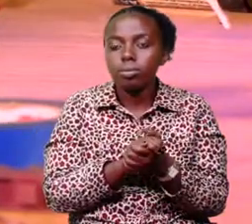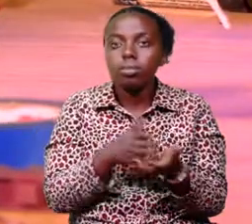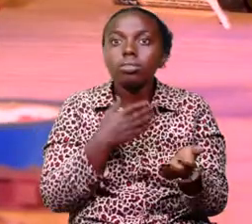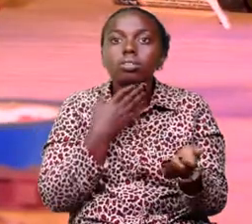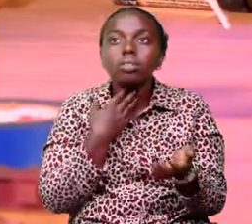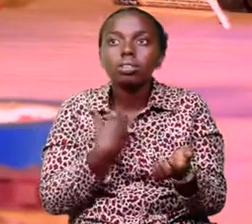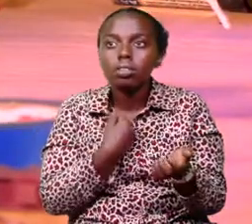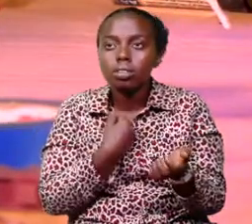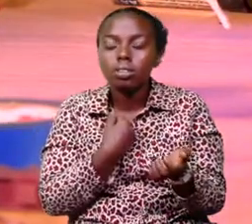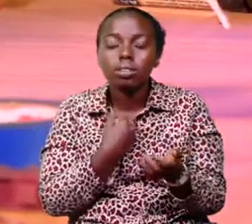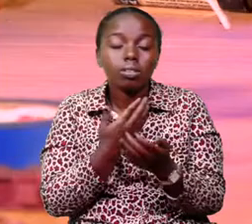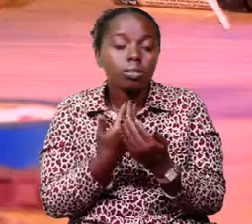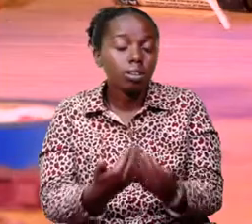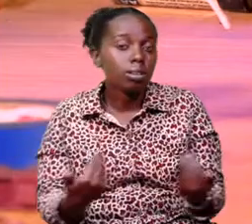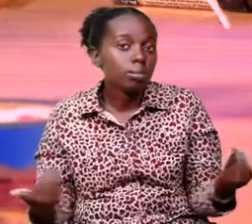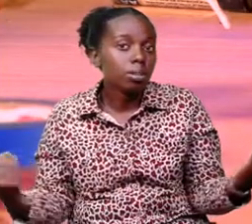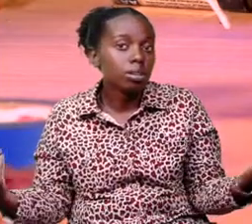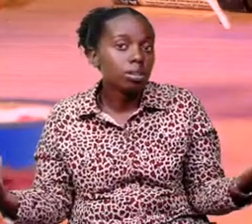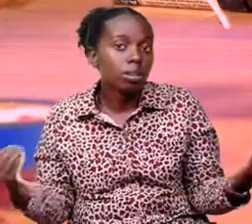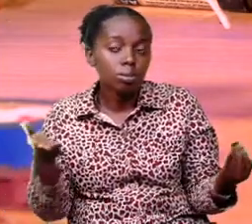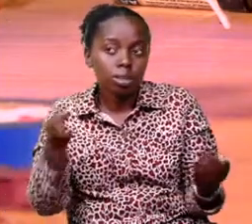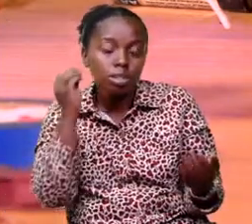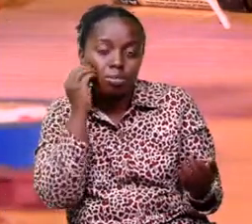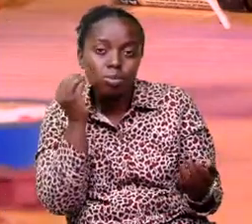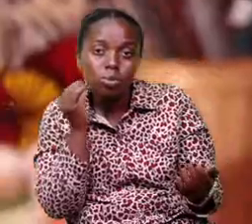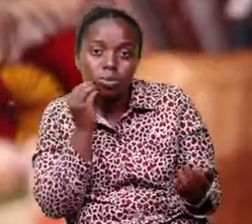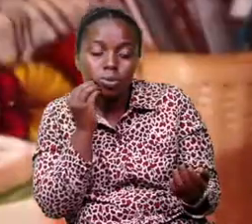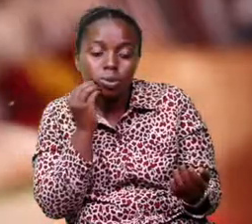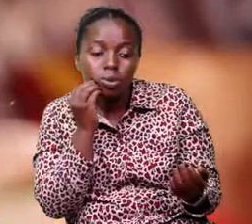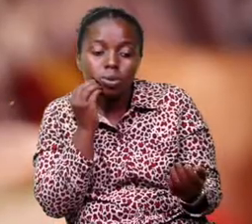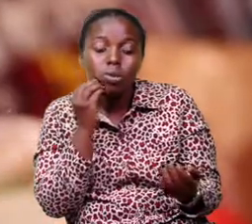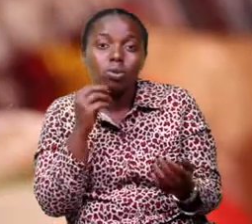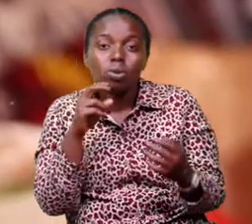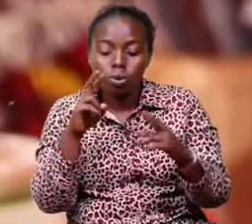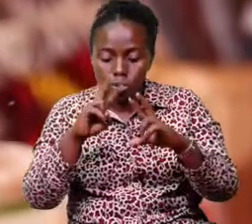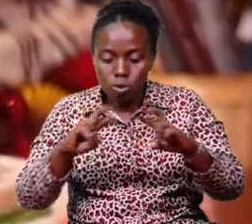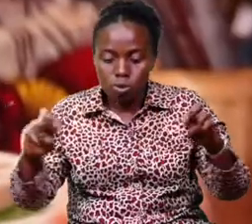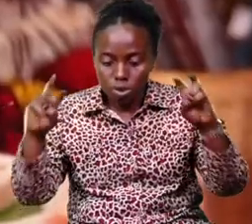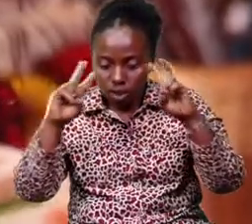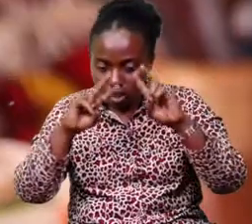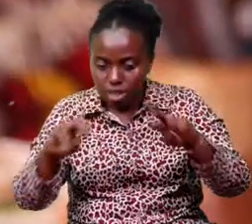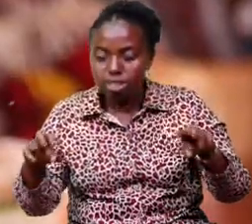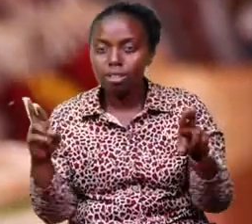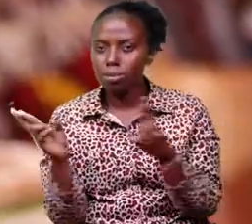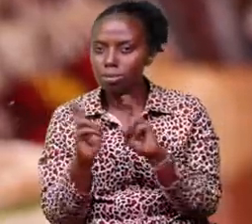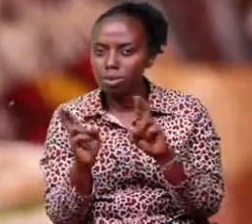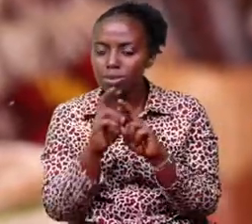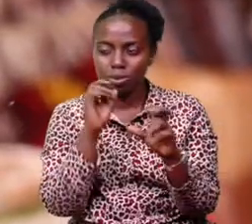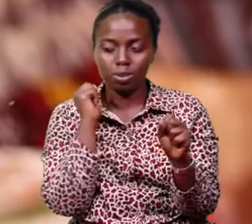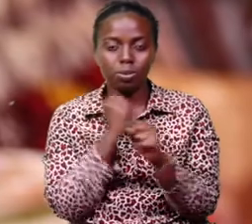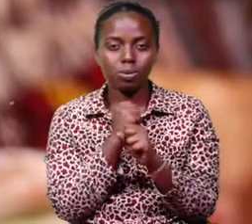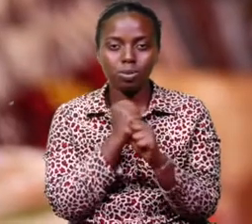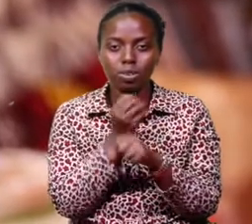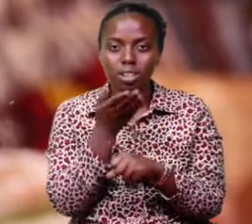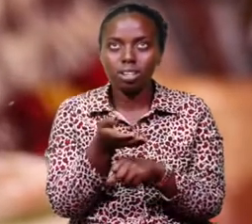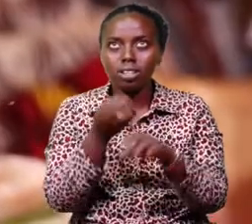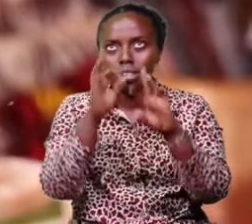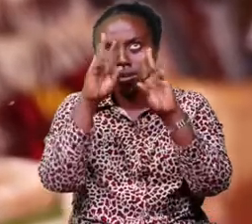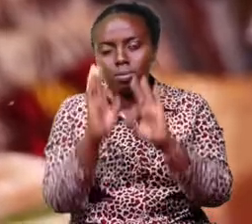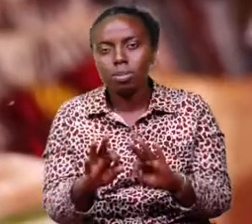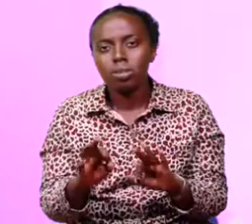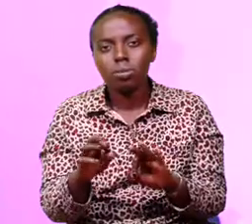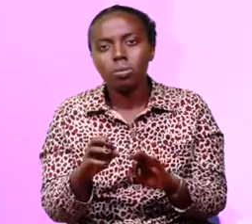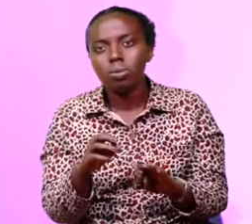nagira ngo rero abana bari mu rugo ubu bushakashatsi nabo rwose bitegure kubukora hari ibintu bimwe na